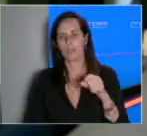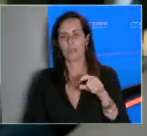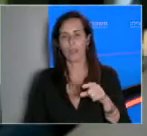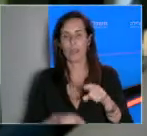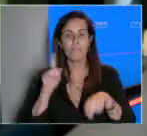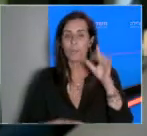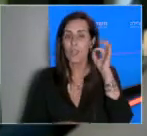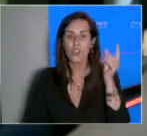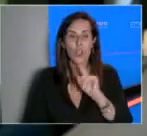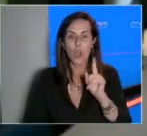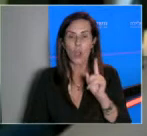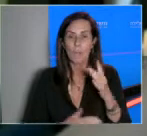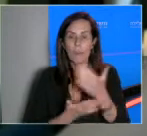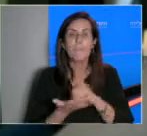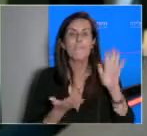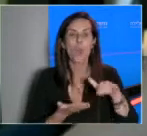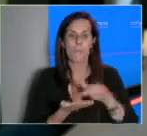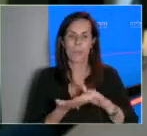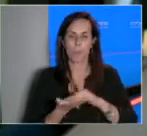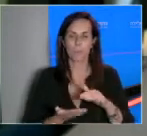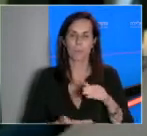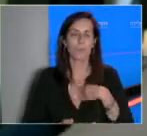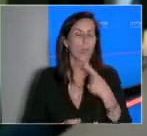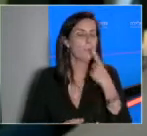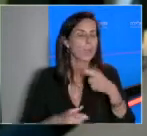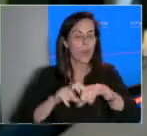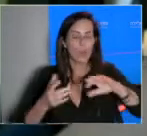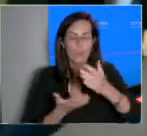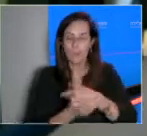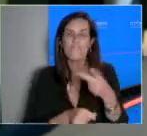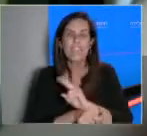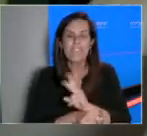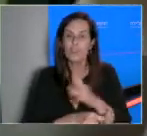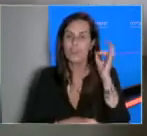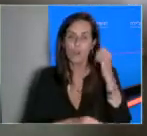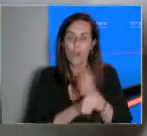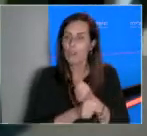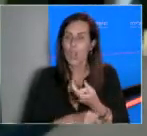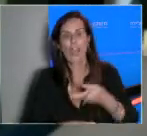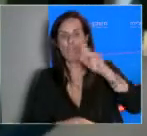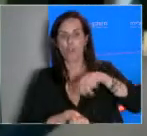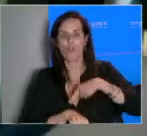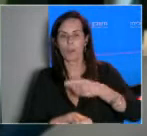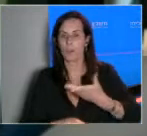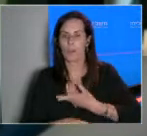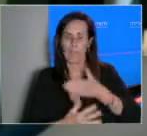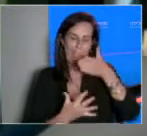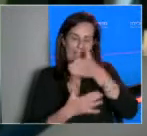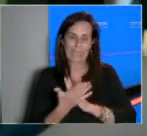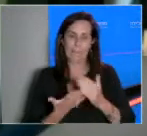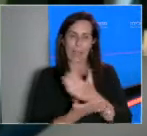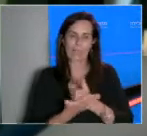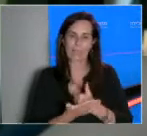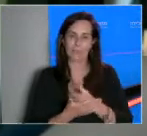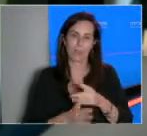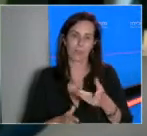מדברת איתך לפעמים נשים שלא מסתכרות בשכר המינימום, אנחנו מדברים על תלושים פקטיביים של נשים שעובדות כפול שעות, מקבלות חצי מהשכר